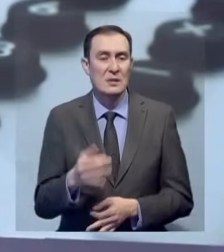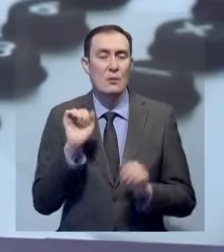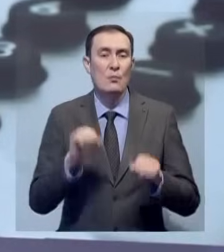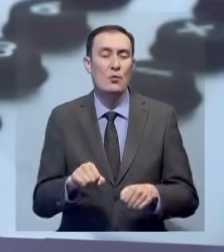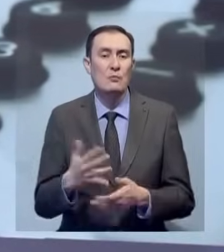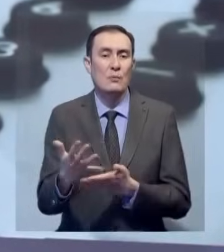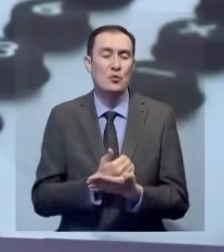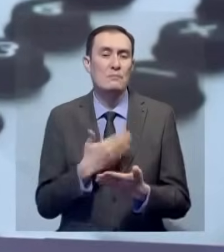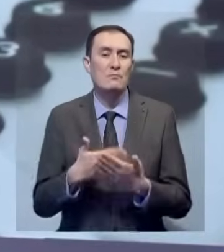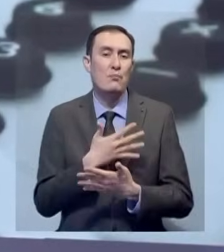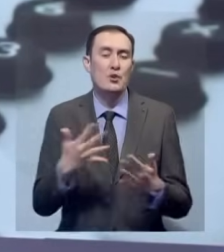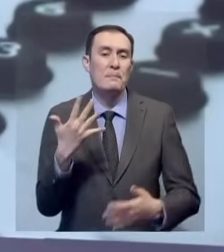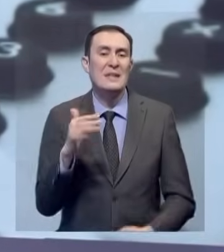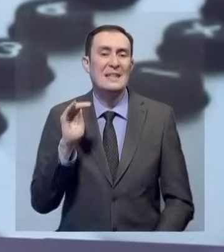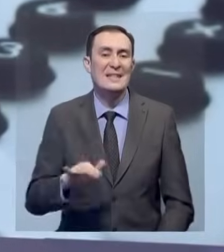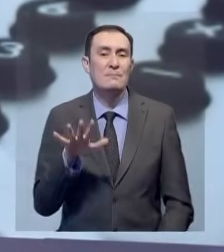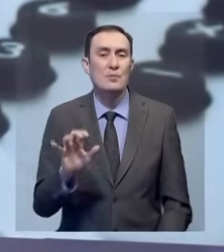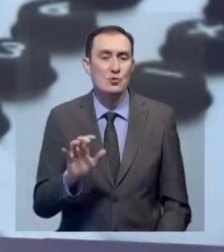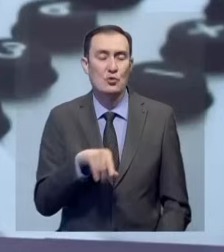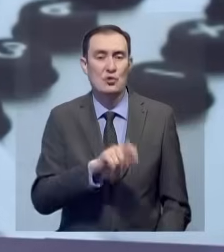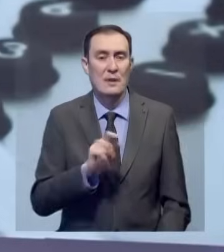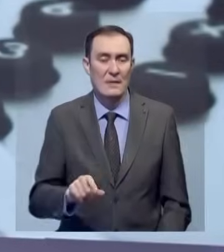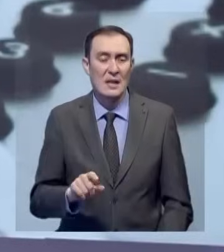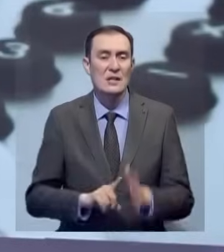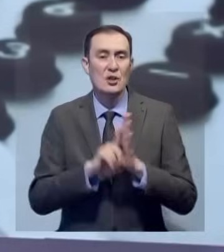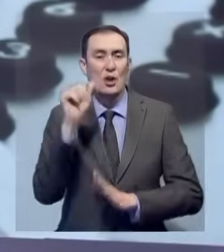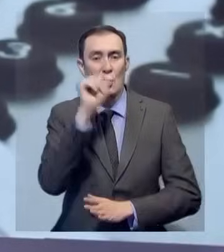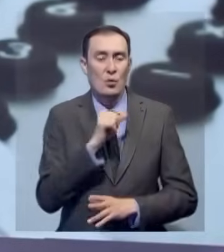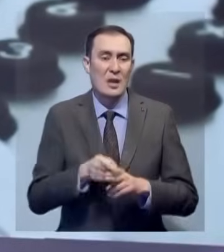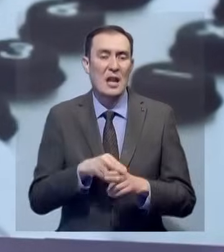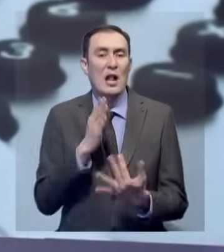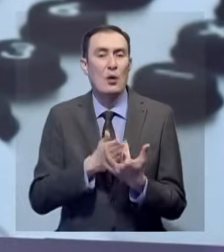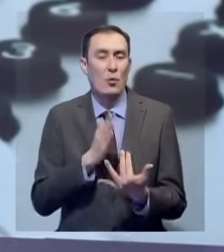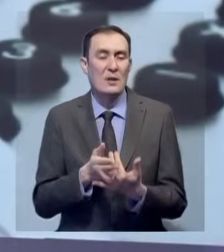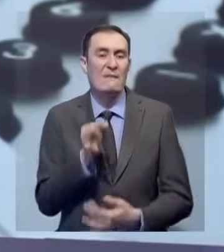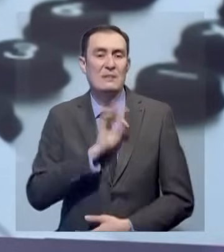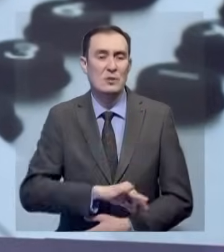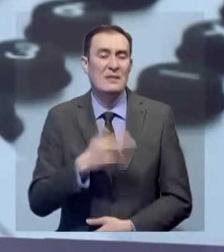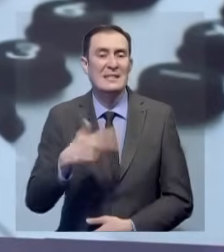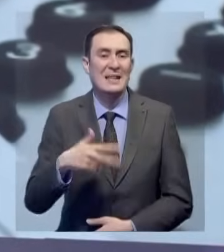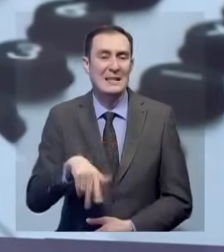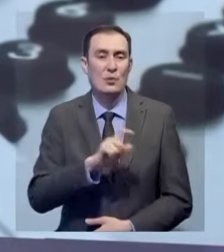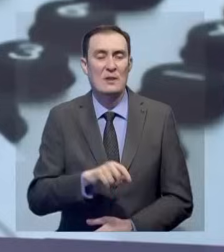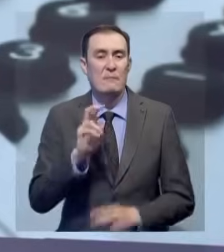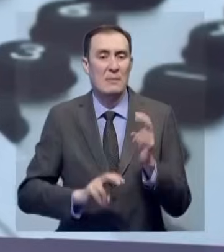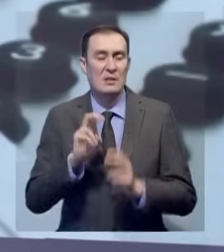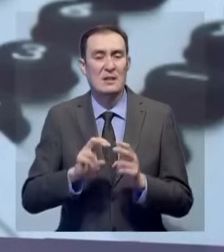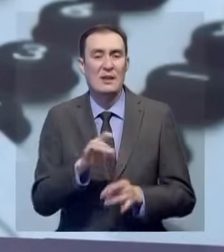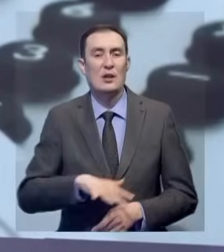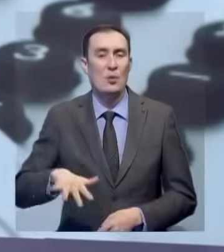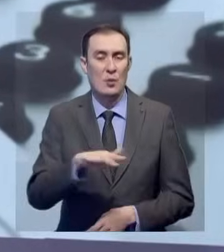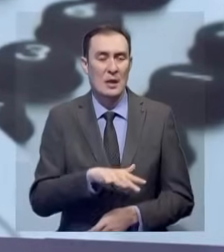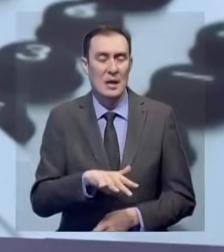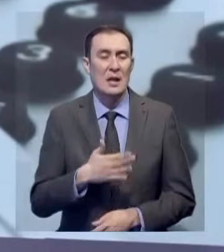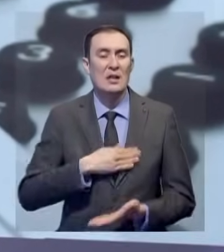могут претендовать свыше 5500 человек. С начала года этой льготой уже воспользовались 30 жителей промышленного